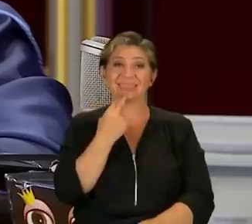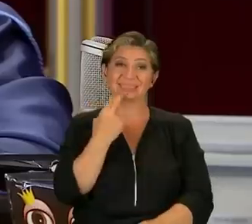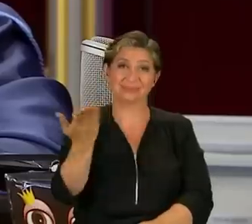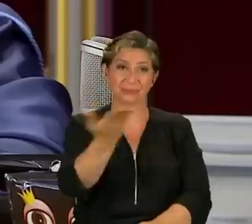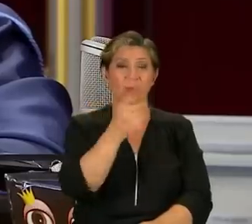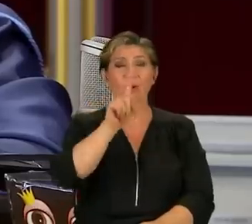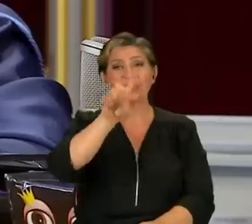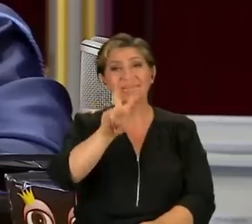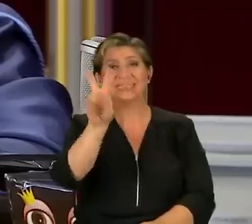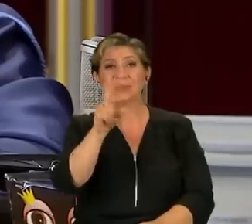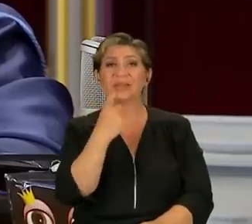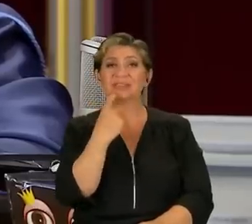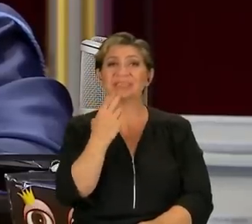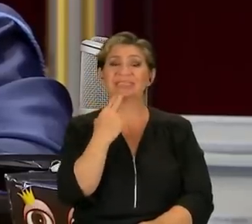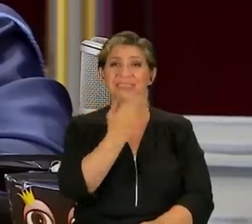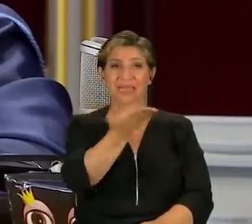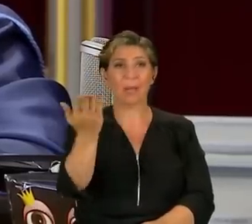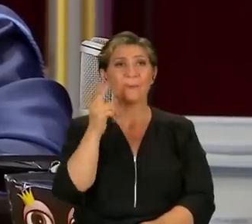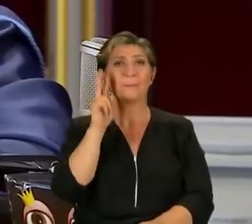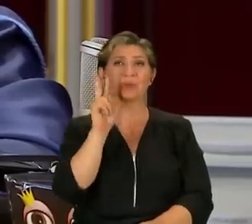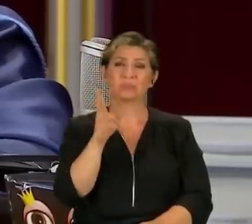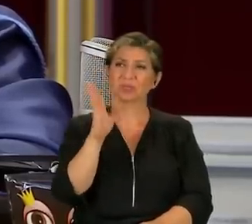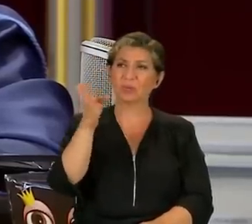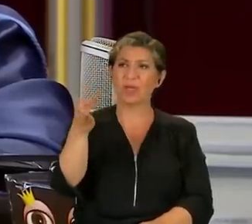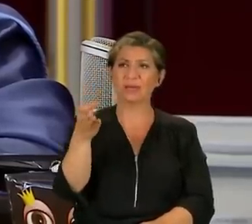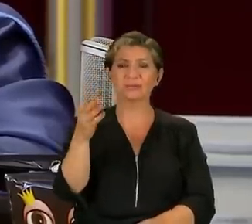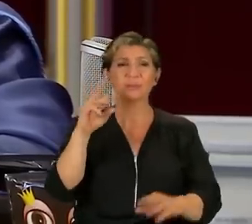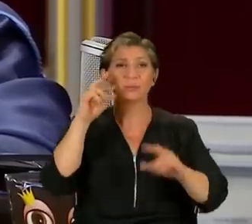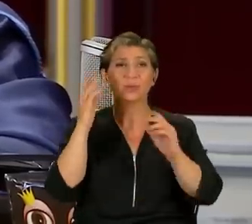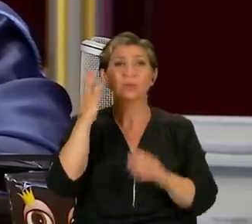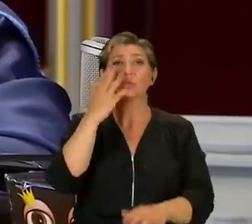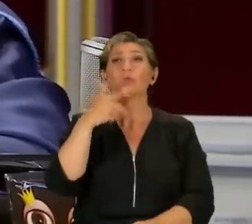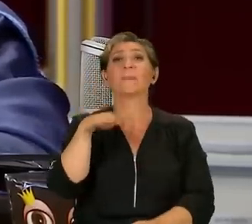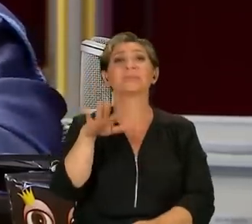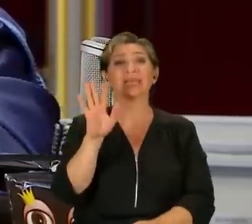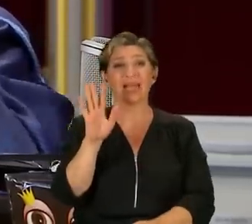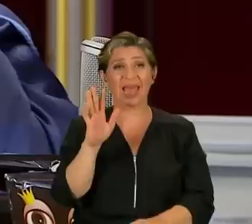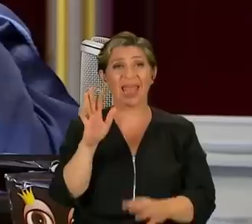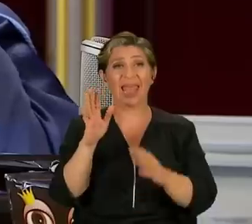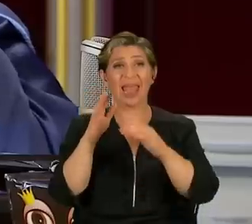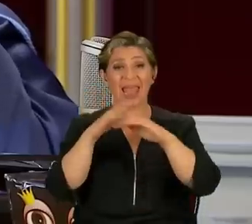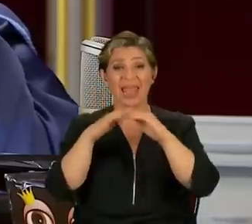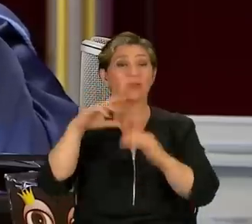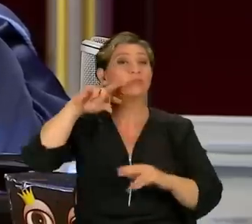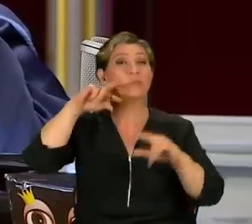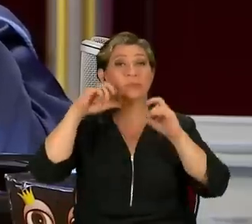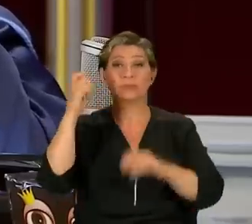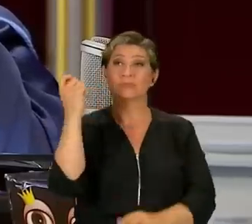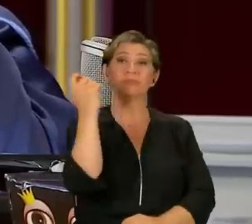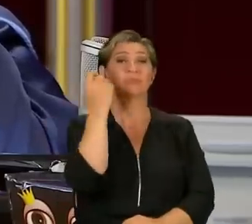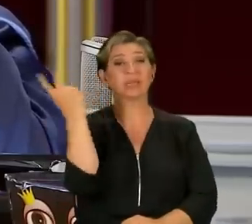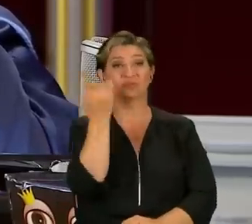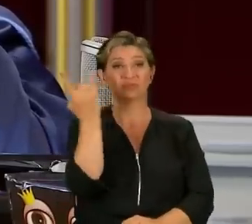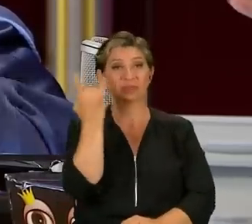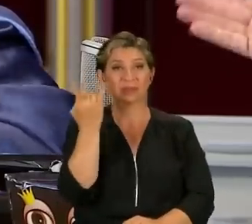yani 18-20 bakıyorum gidiyorlar. Hani utanmasalar ellerinde enjektörle